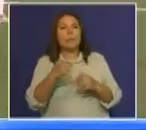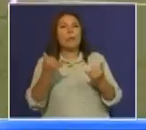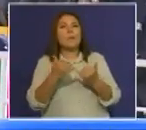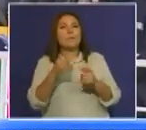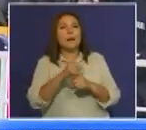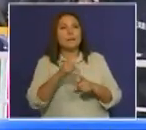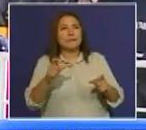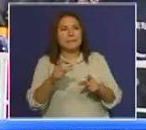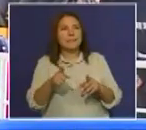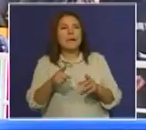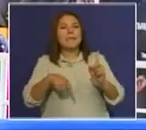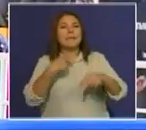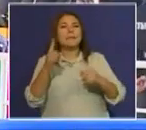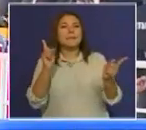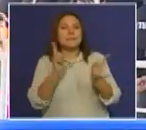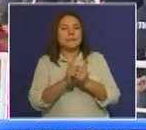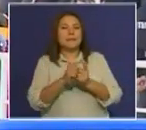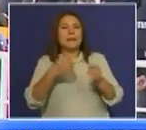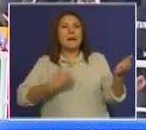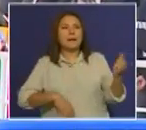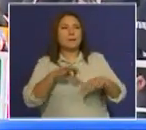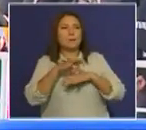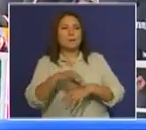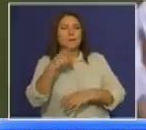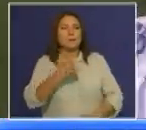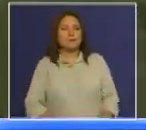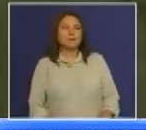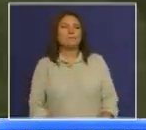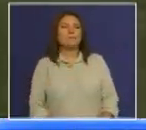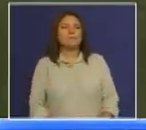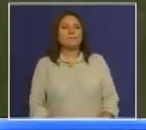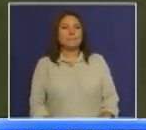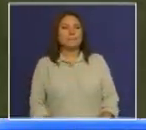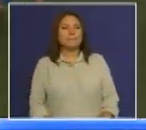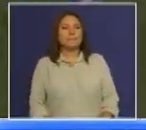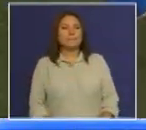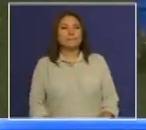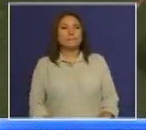еншіледі. Каспи енді келесі кездесуін Таразда өткізеді. Айгер Машықбаева, Саламат Қайыпов, Каспи ақпарат.